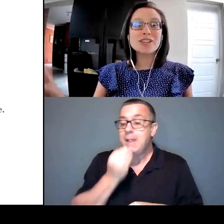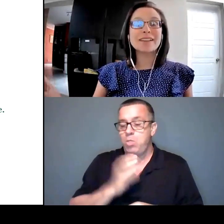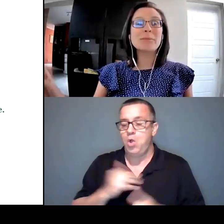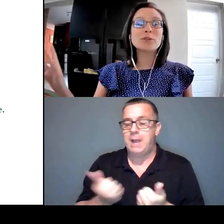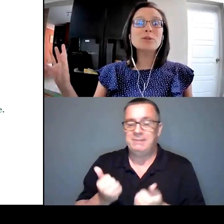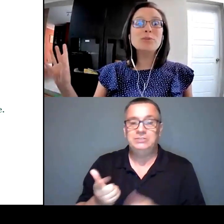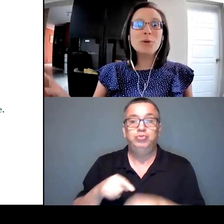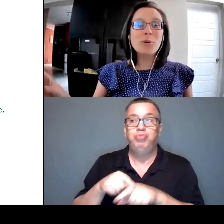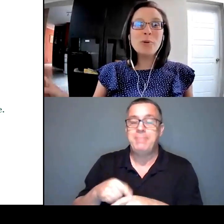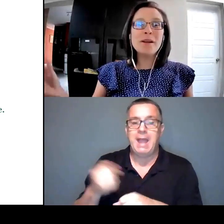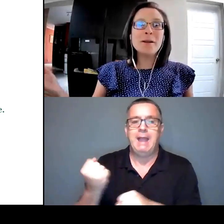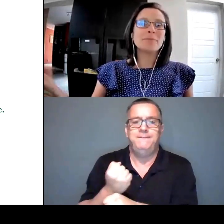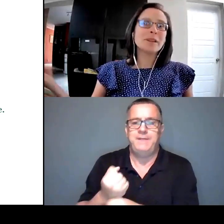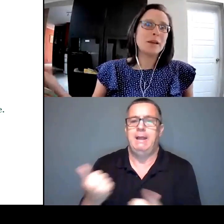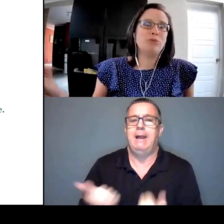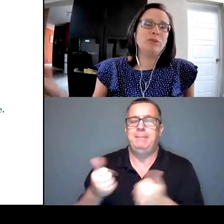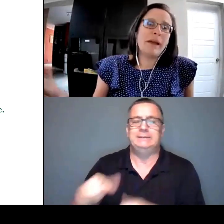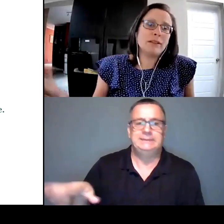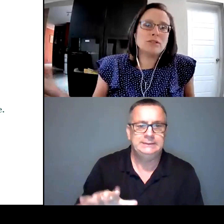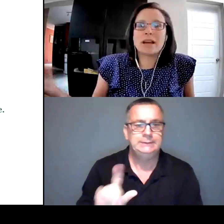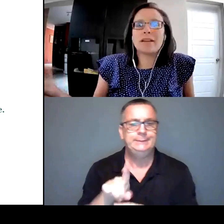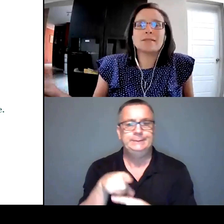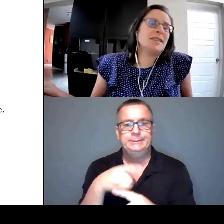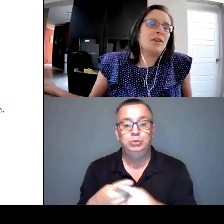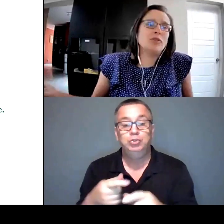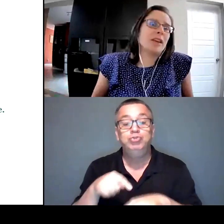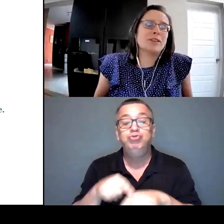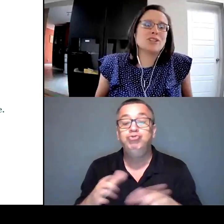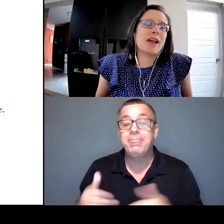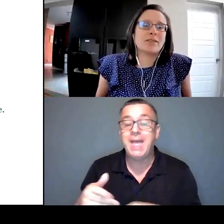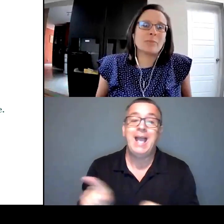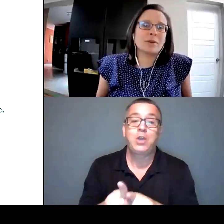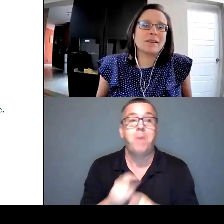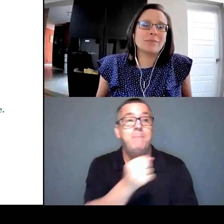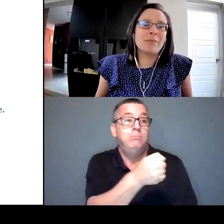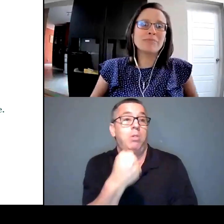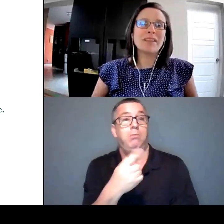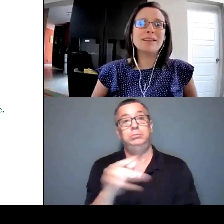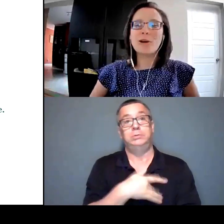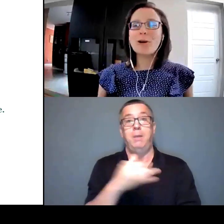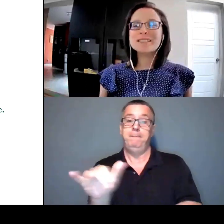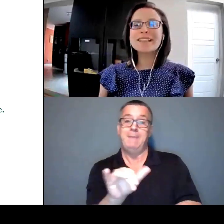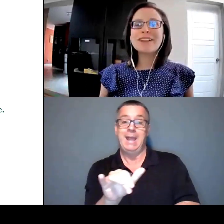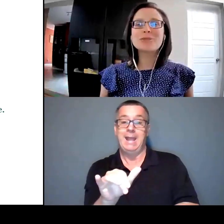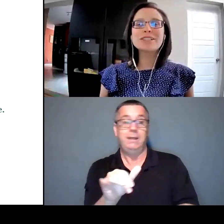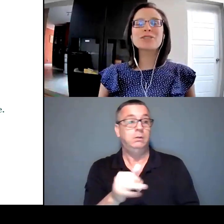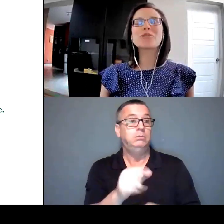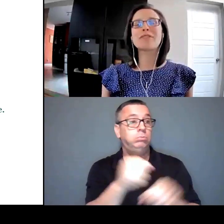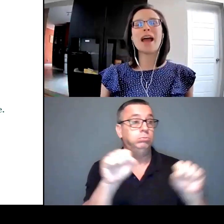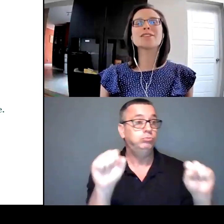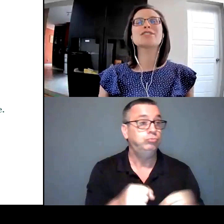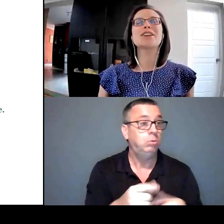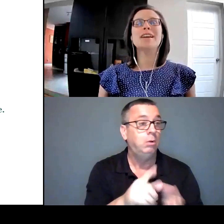Notre jardin produit beaucoup. Et puis, ben, notre jardin, c'est comme notre réfrigérateur présentement. Il conserve la